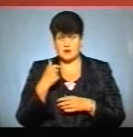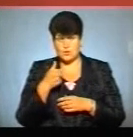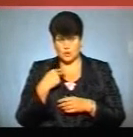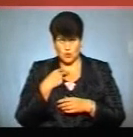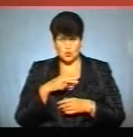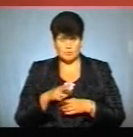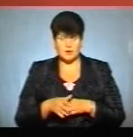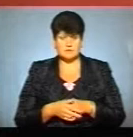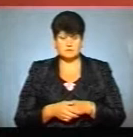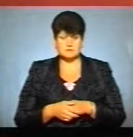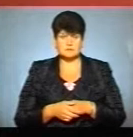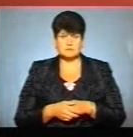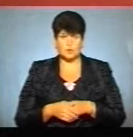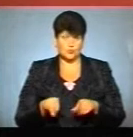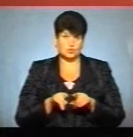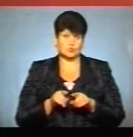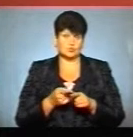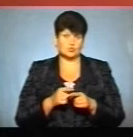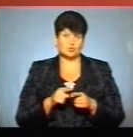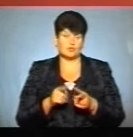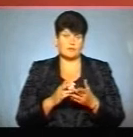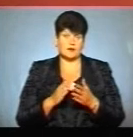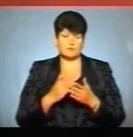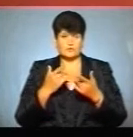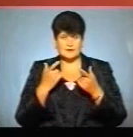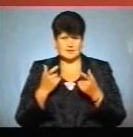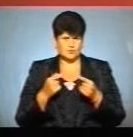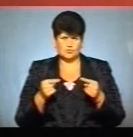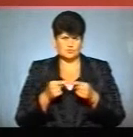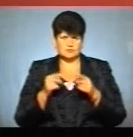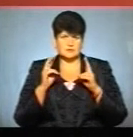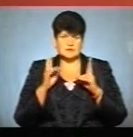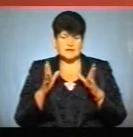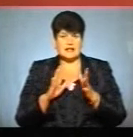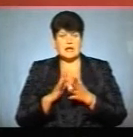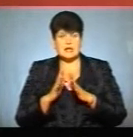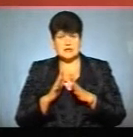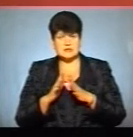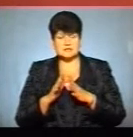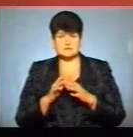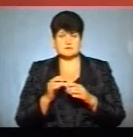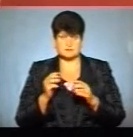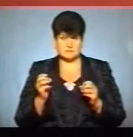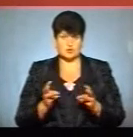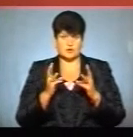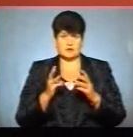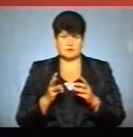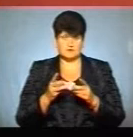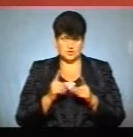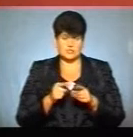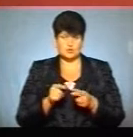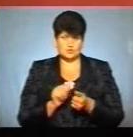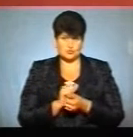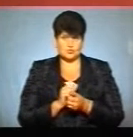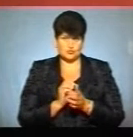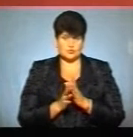тюрми. От таку маємо інформацію, тобто ще достеменно невідомо, чи ліс спалахнув саме через паління сухостою. Але в